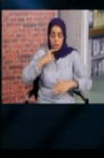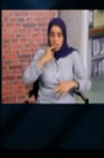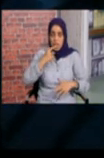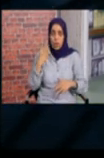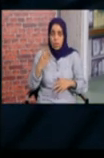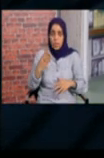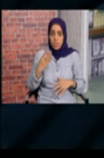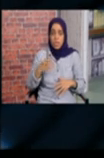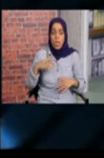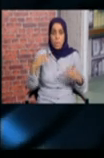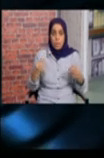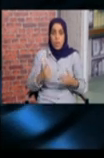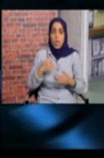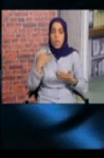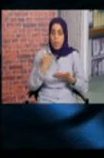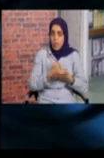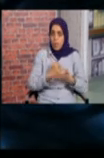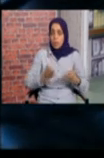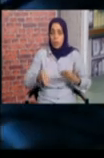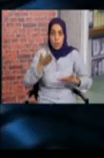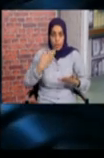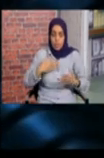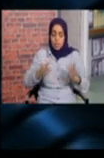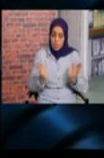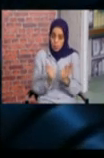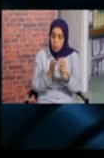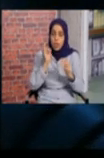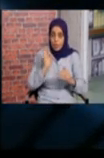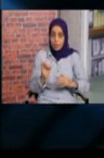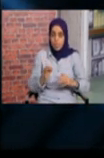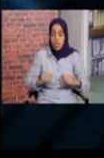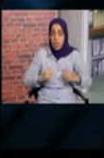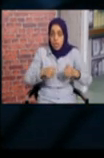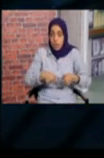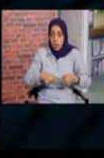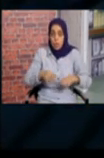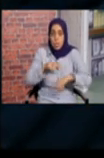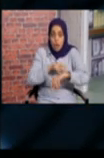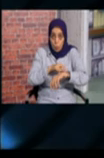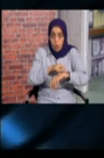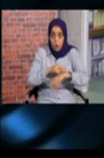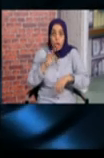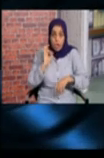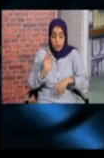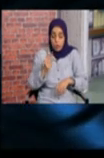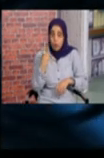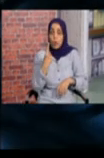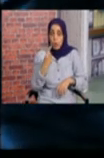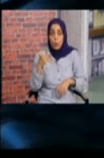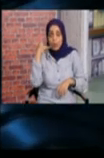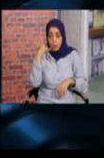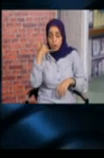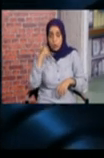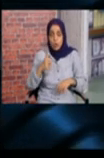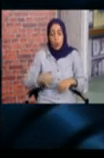ومع الحملات الإعلامية القوية اللي الصندوق نفذها قدرنا نوصل إن المريض نفسه هو بقى رقم واحد في الاتصال،